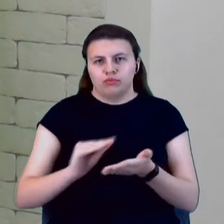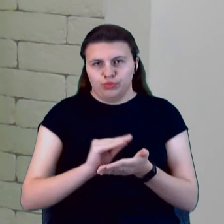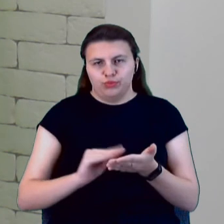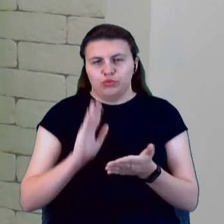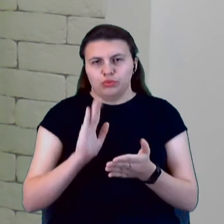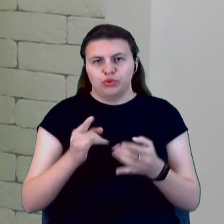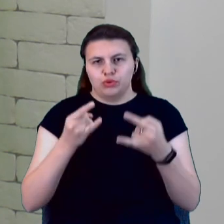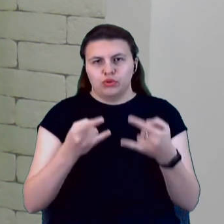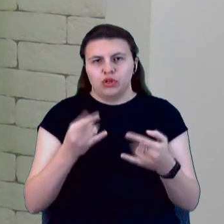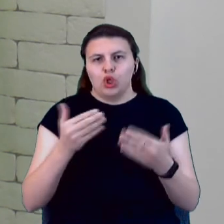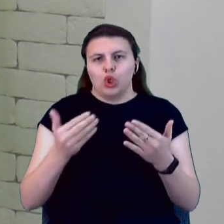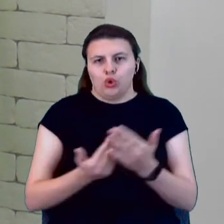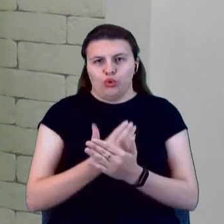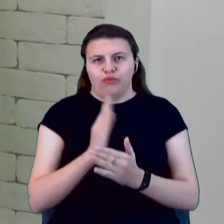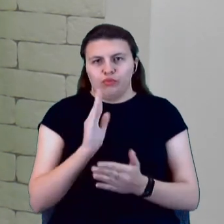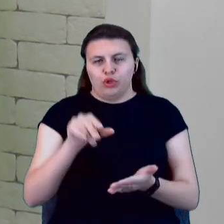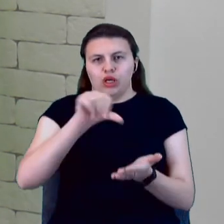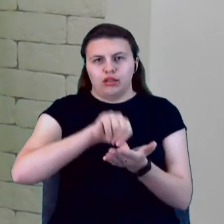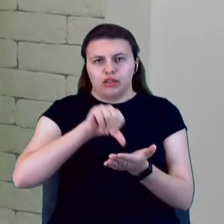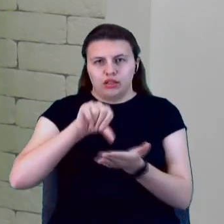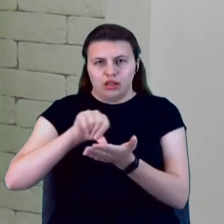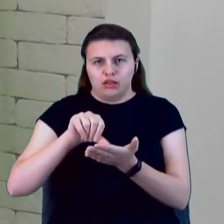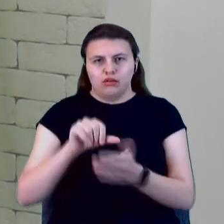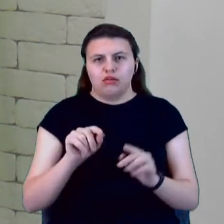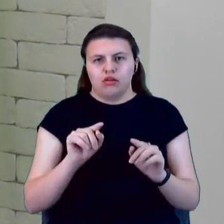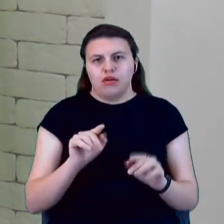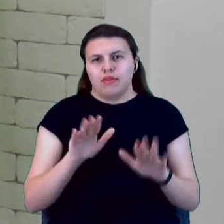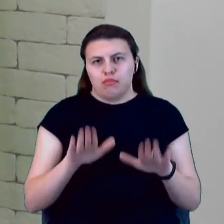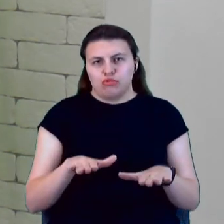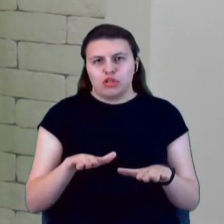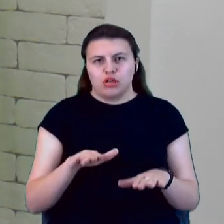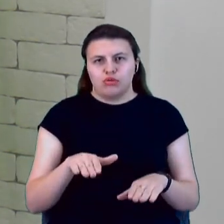завітають нові кандидати, кандидати на посаду депутатів від партії «За